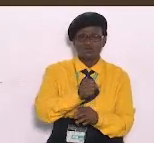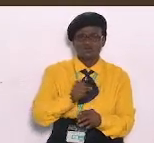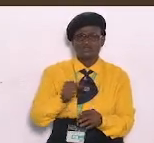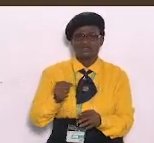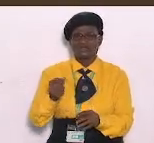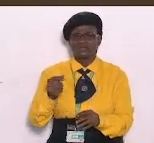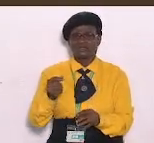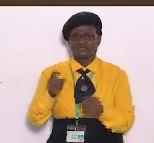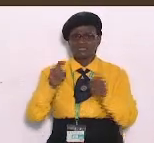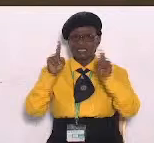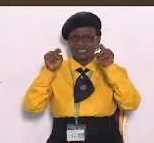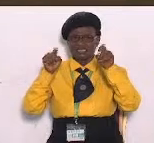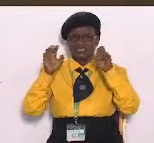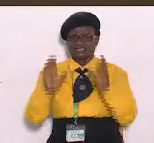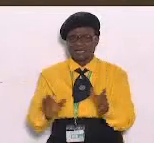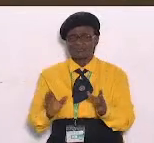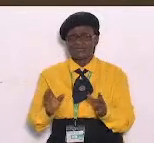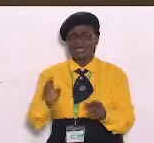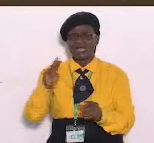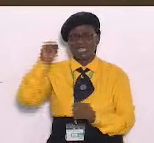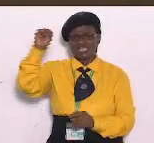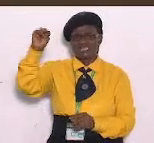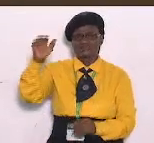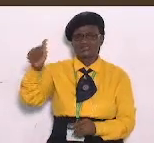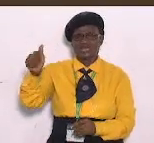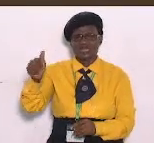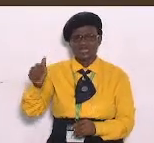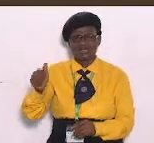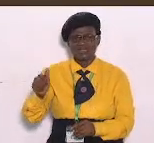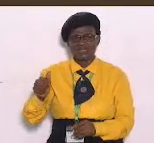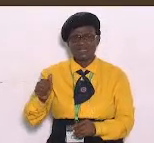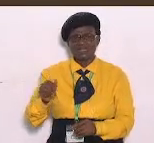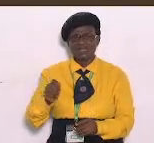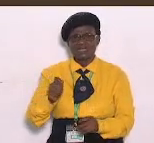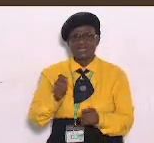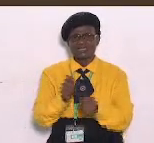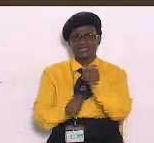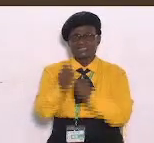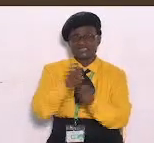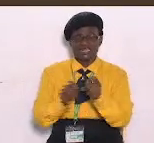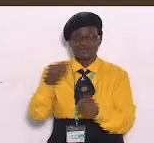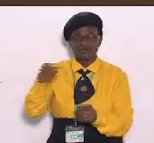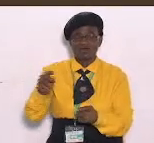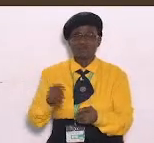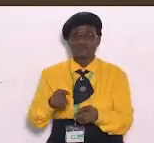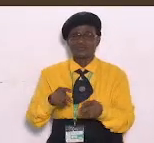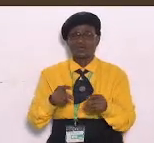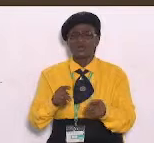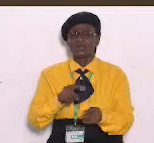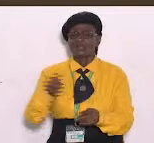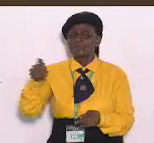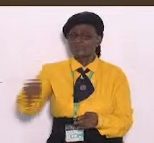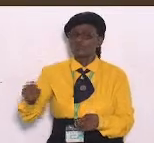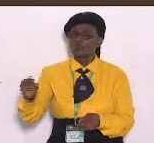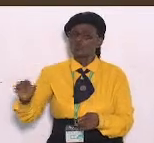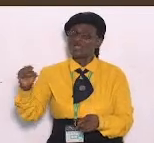et mon professeur a amené mes question vers l'examinateur l'autre